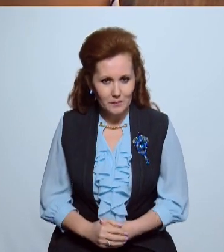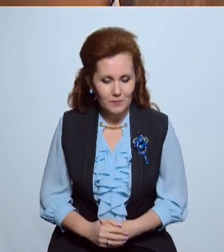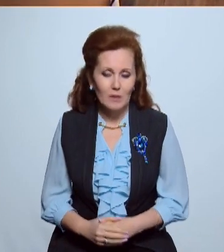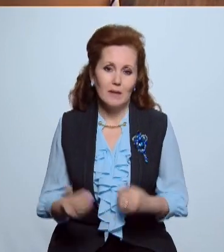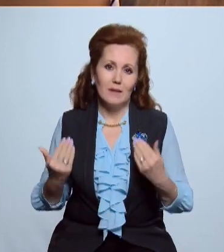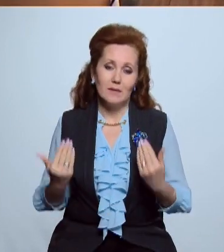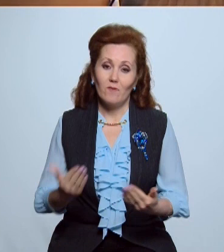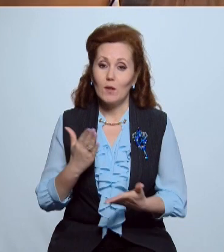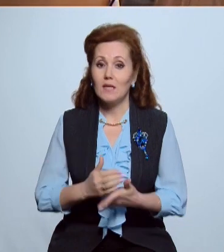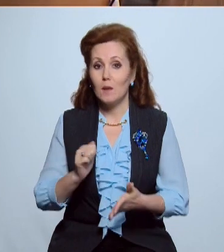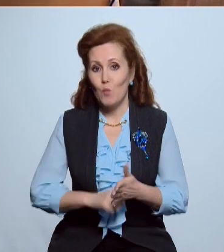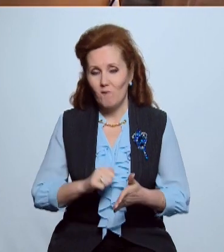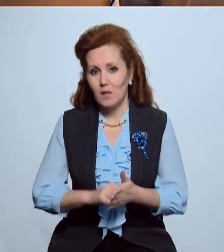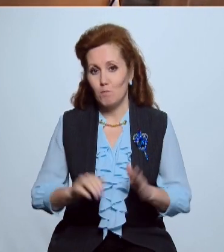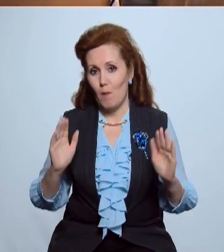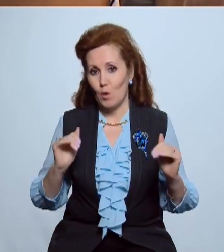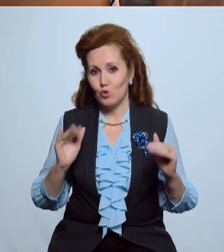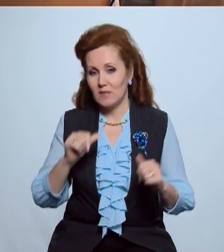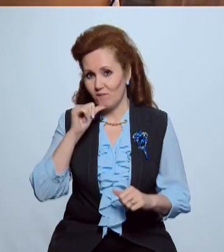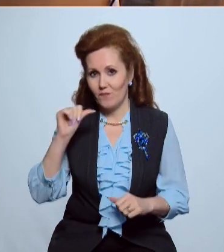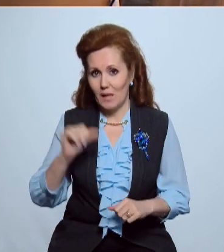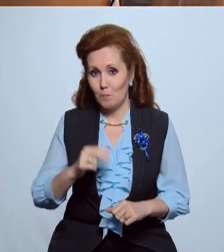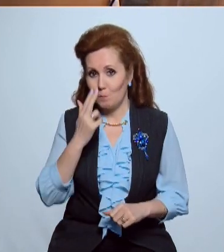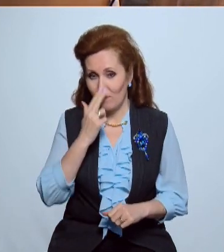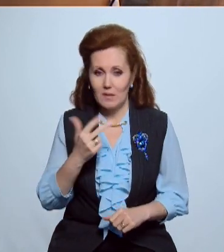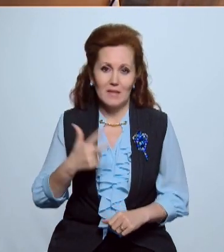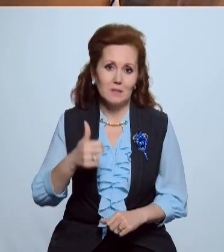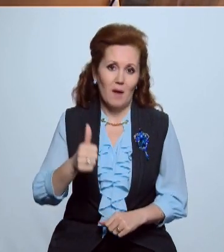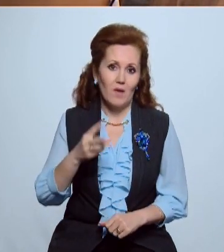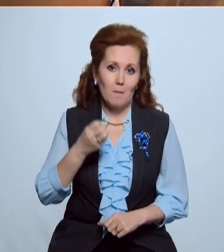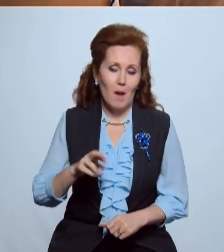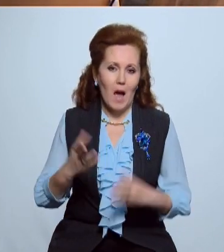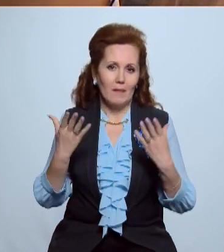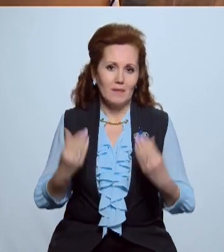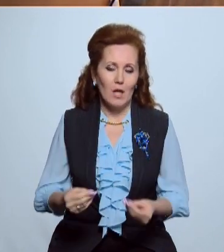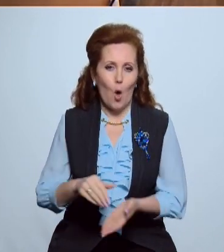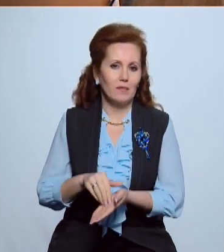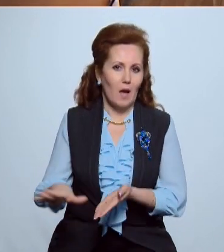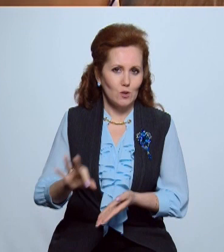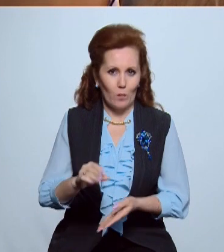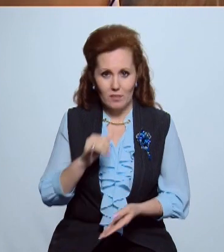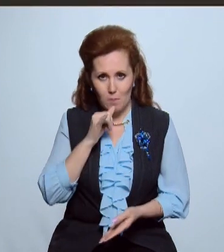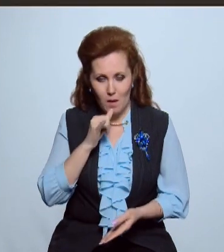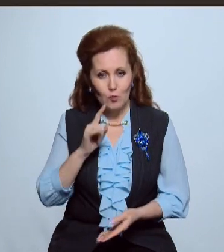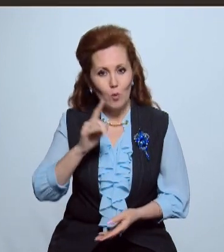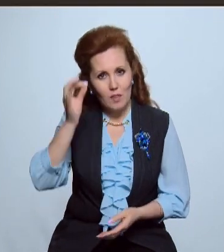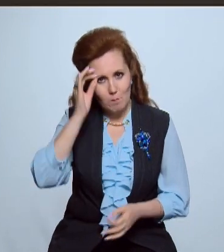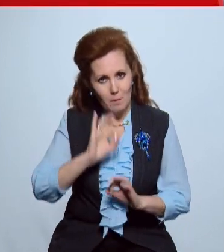И сегодня есть повод попрощаться с вредными привычками. 31 мая – день отказа от табака, о чем напоминают